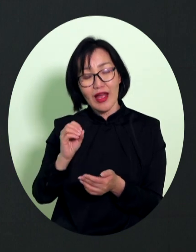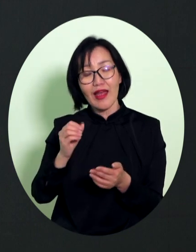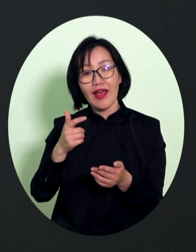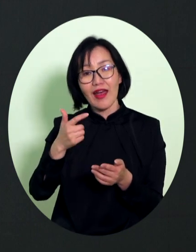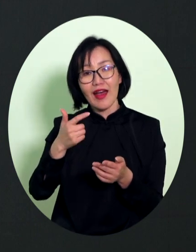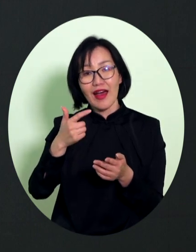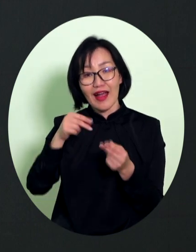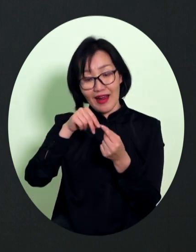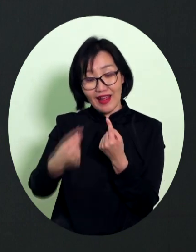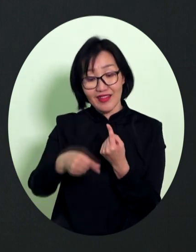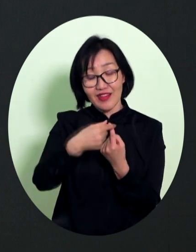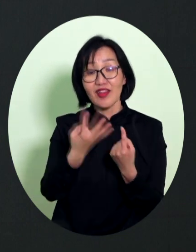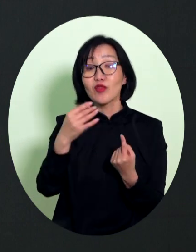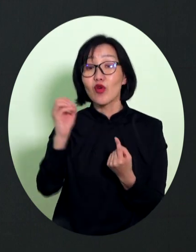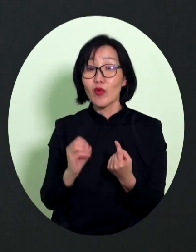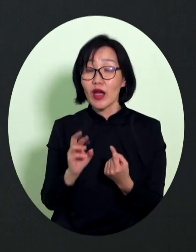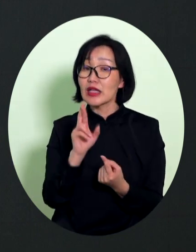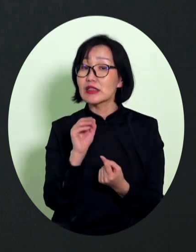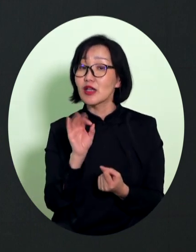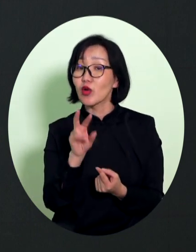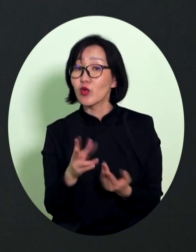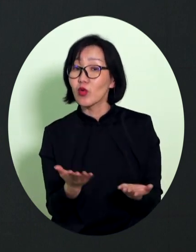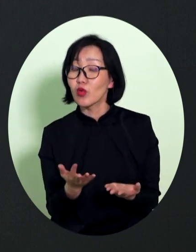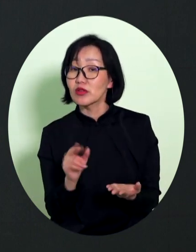бэ? Яаж болох вэ?